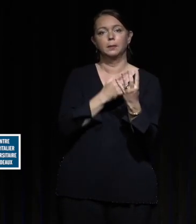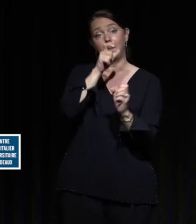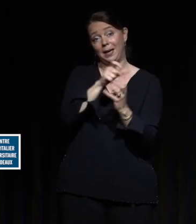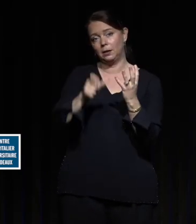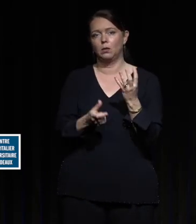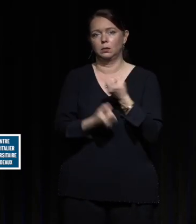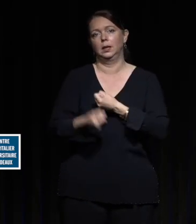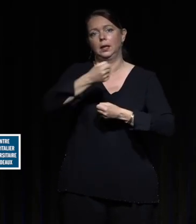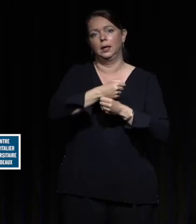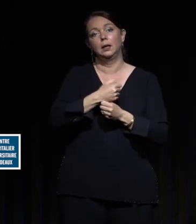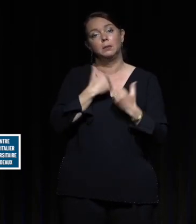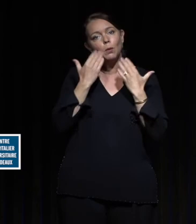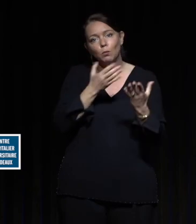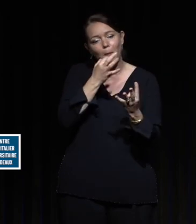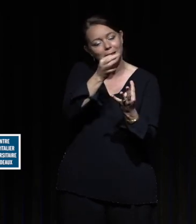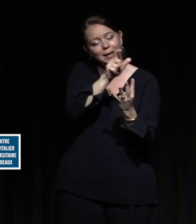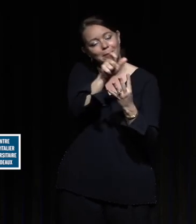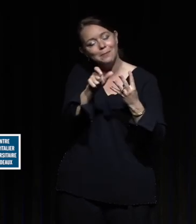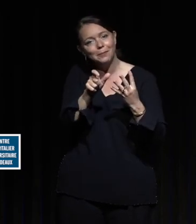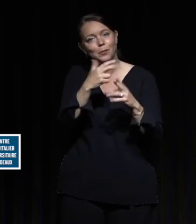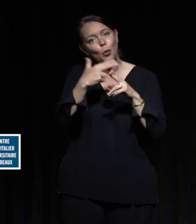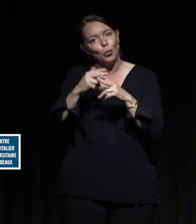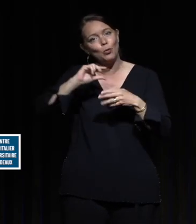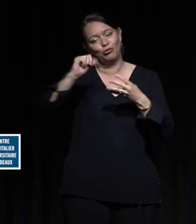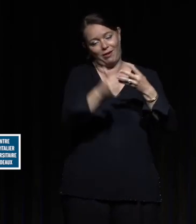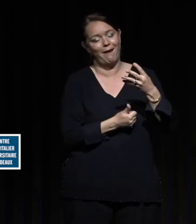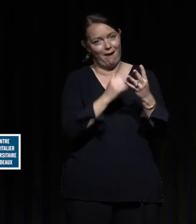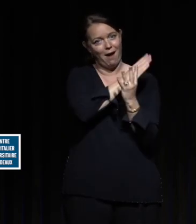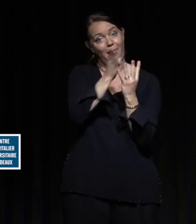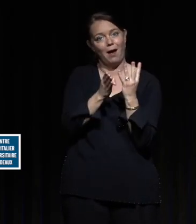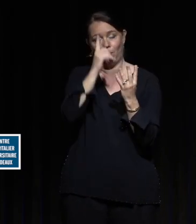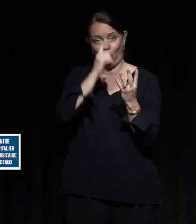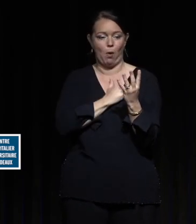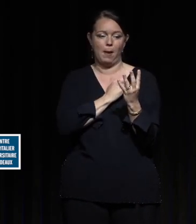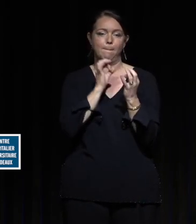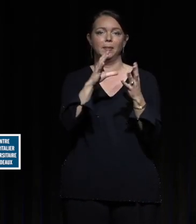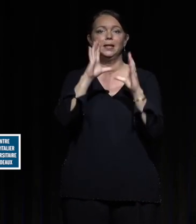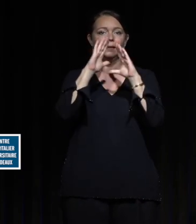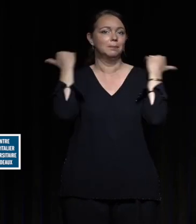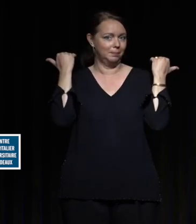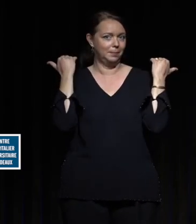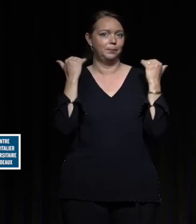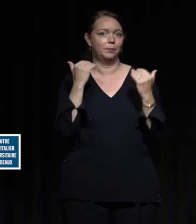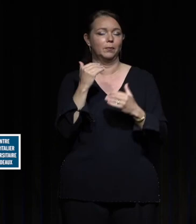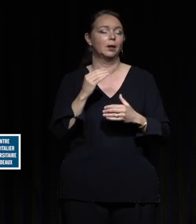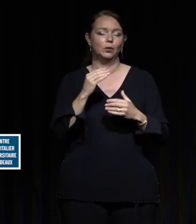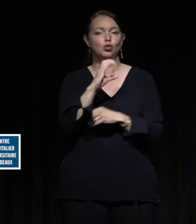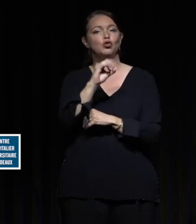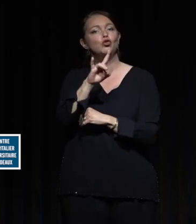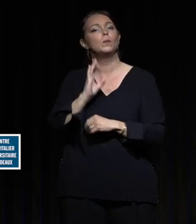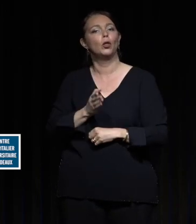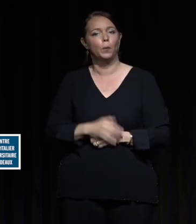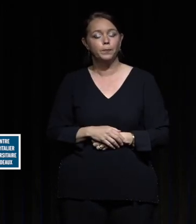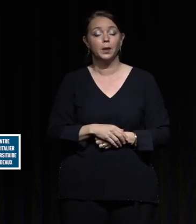ne citais pas les 4 membres fondateurs, qui représentent donc pour moi-même le CHU de Bordeaux, pour le